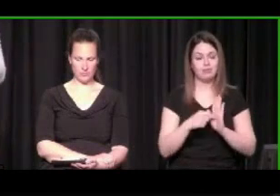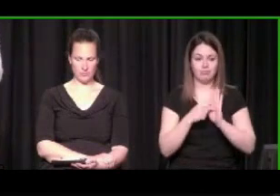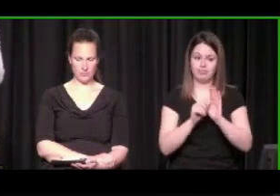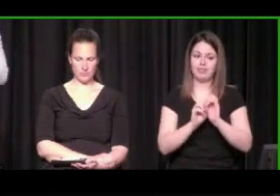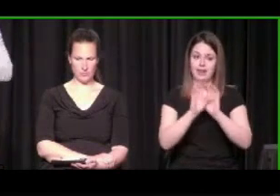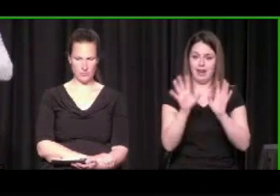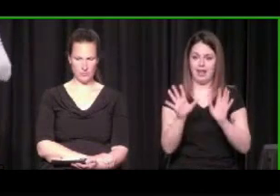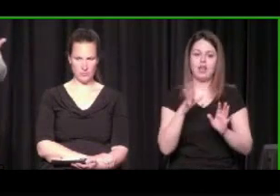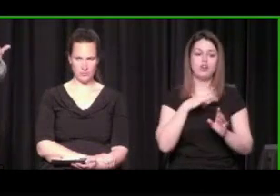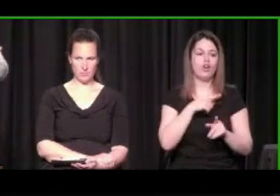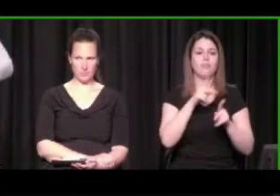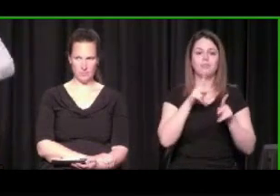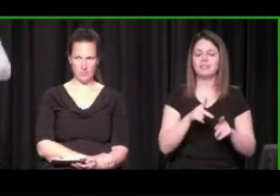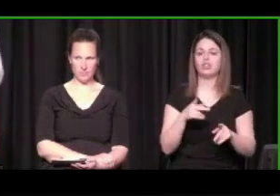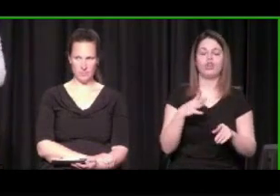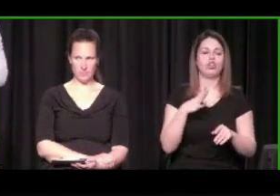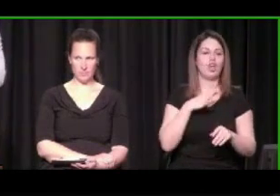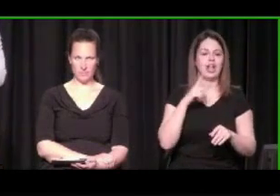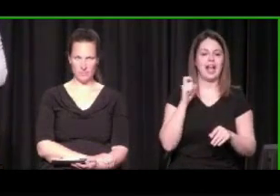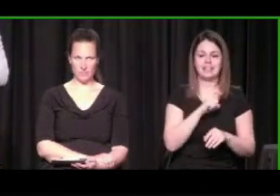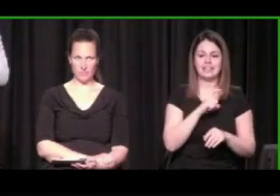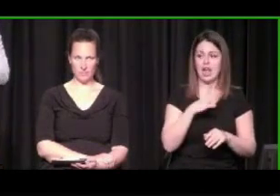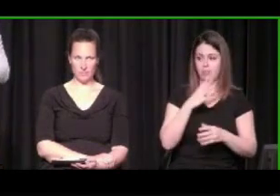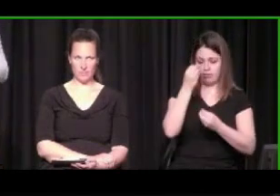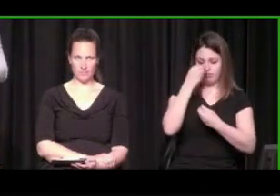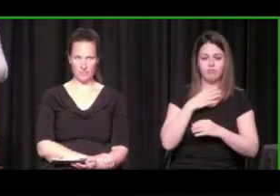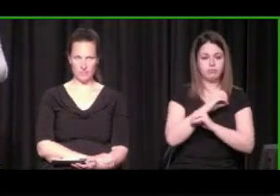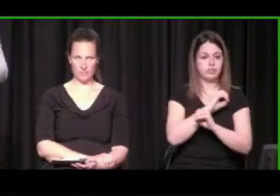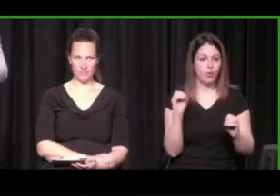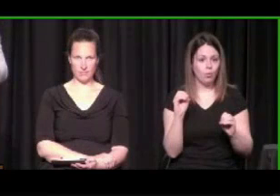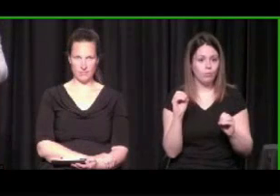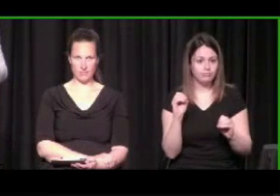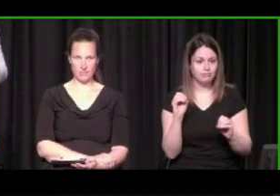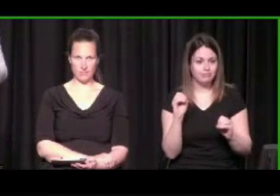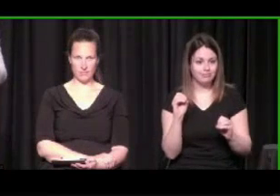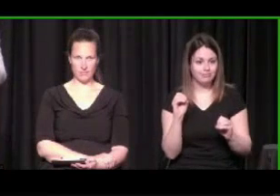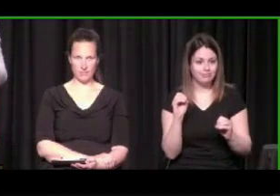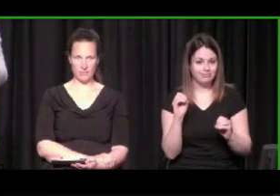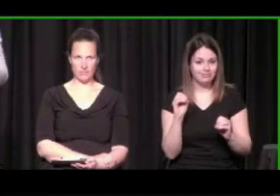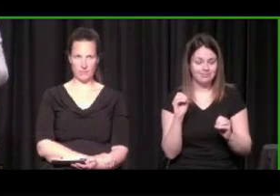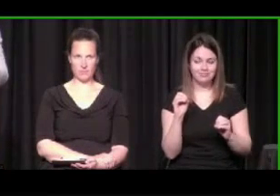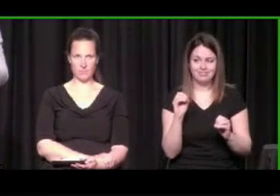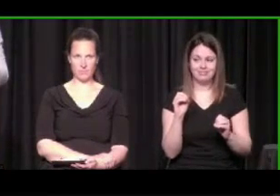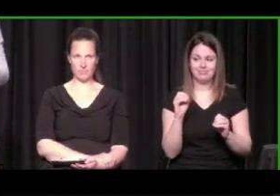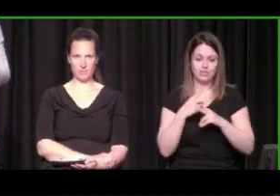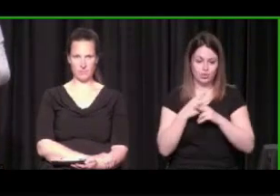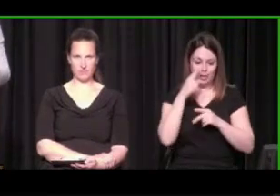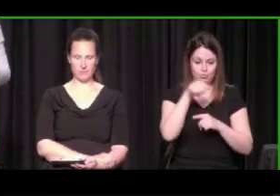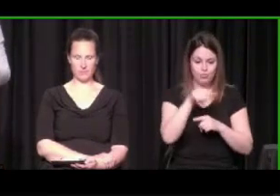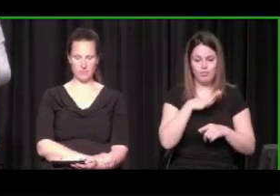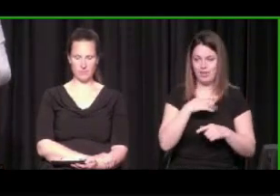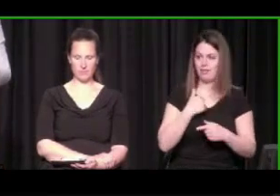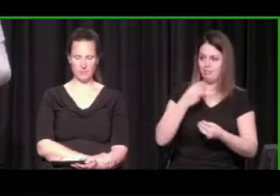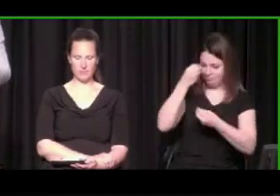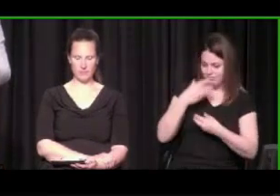de personnes atteintes de cancer qui n'en sont jamais informées, mais dans une perspective de, avec une